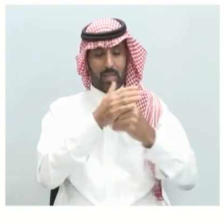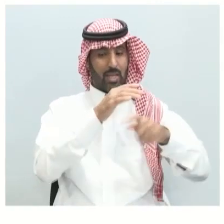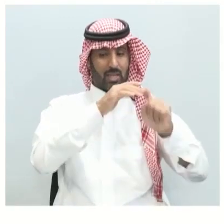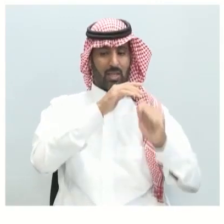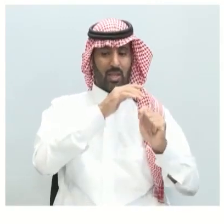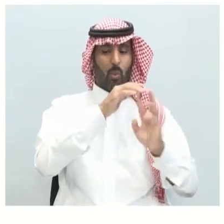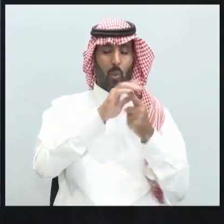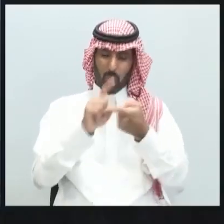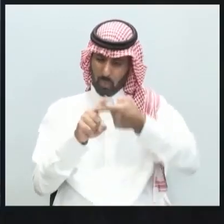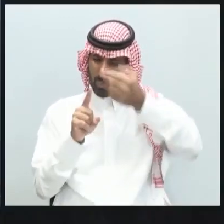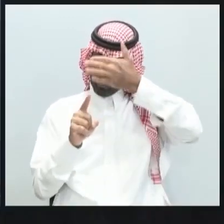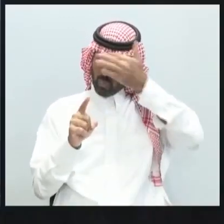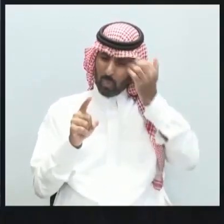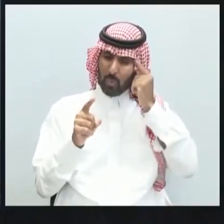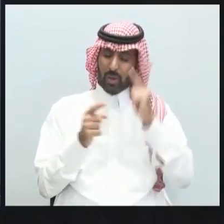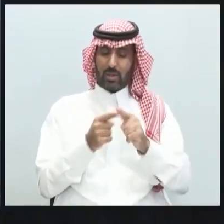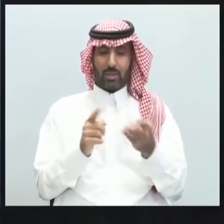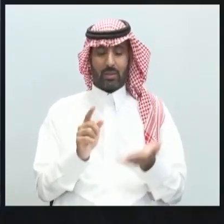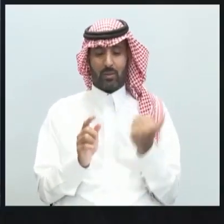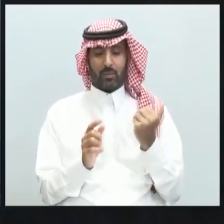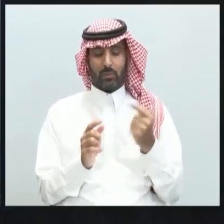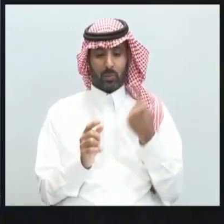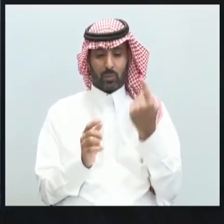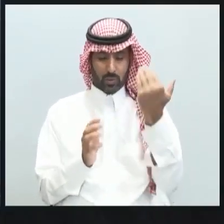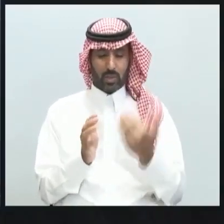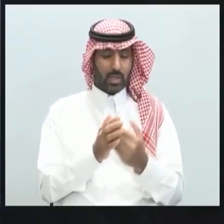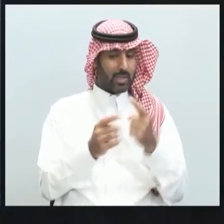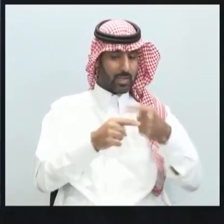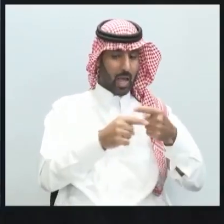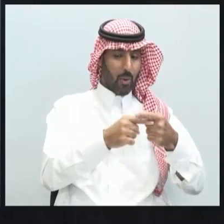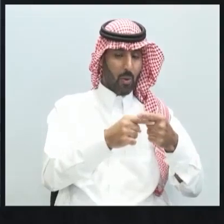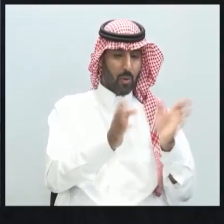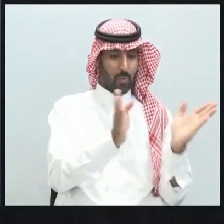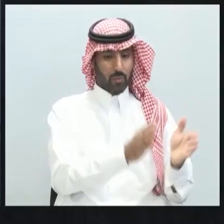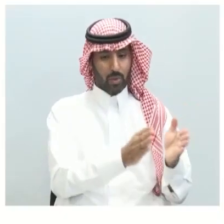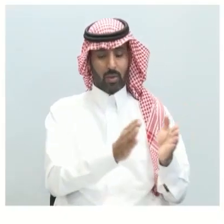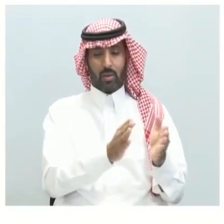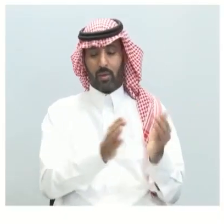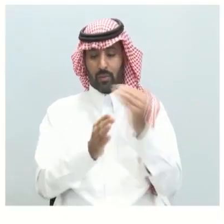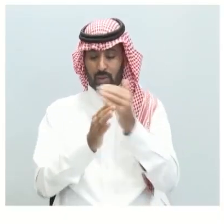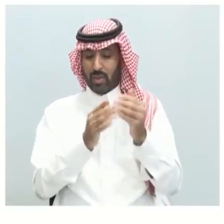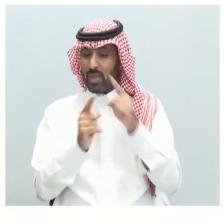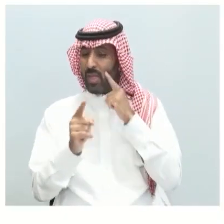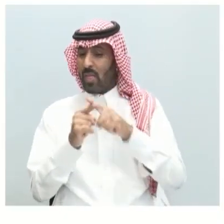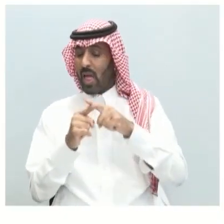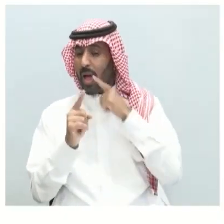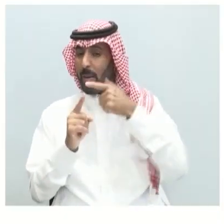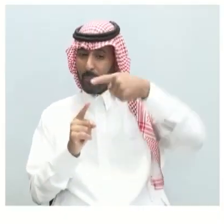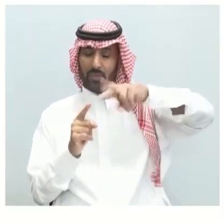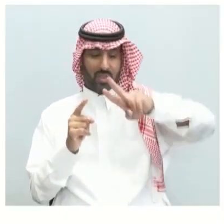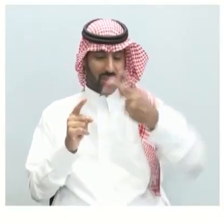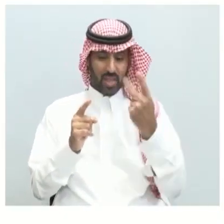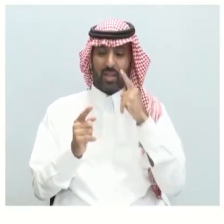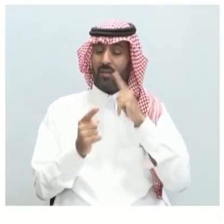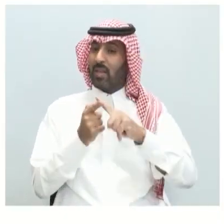الضغط الاول ضرب الحجم الاول على درجه الحراره الاولى تساوي هذا كله يساوي الضغط الثاني في الحجم